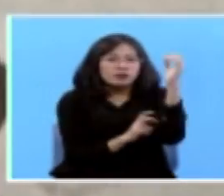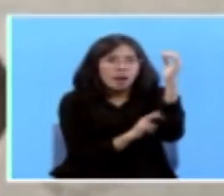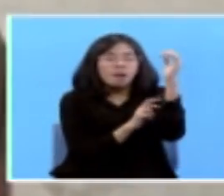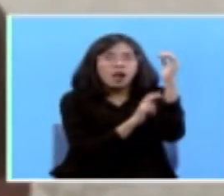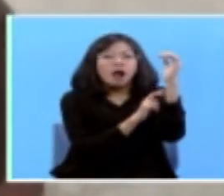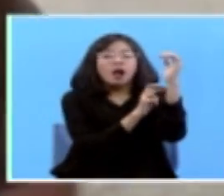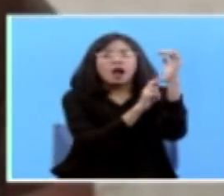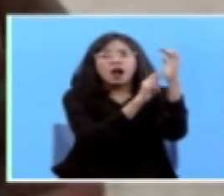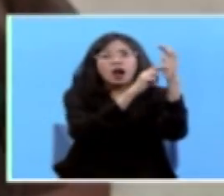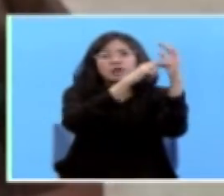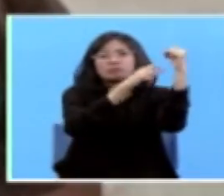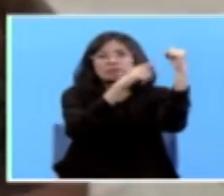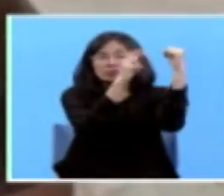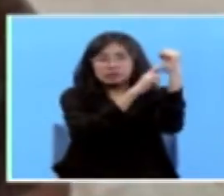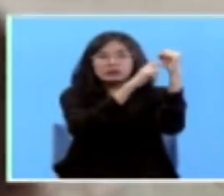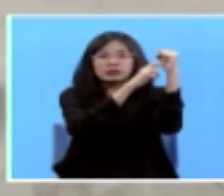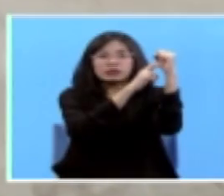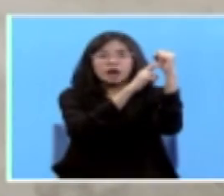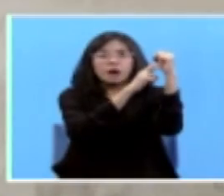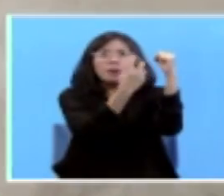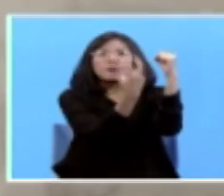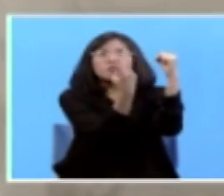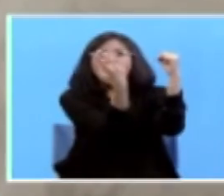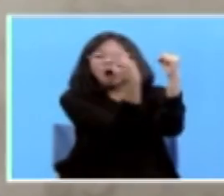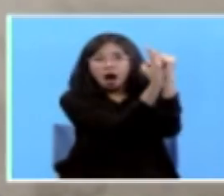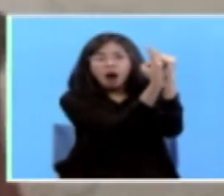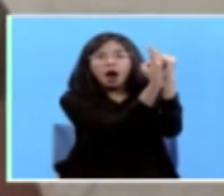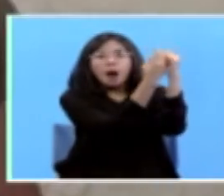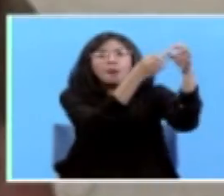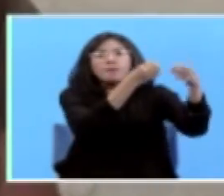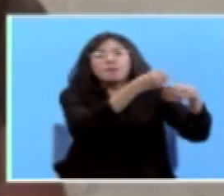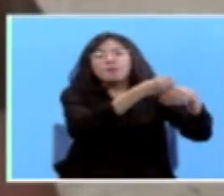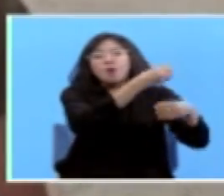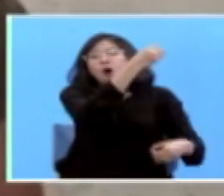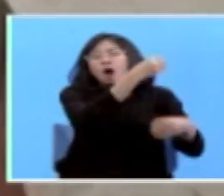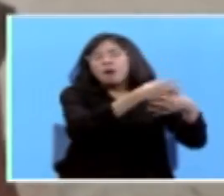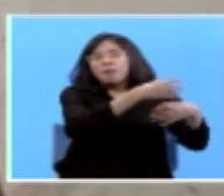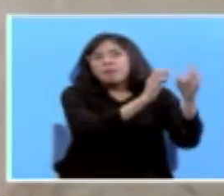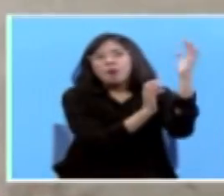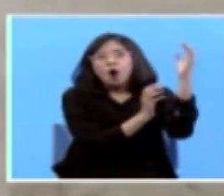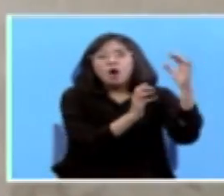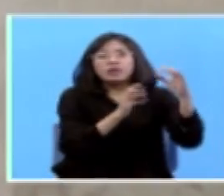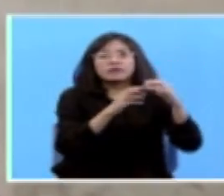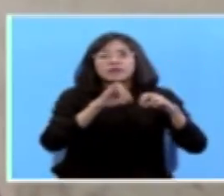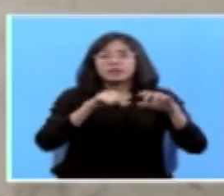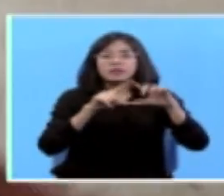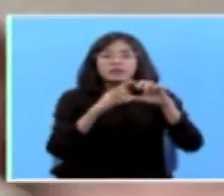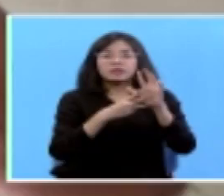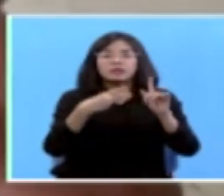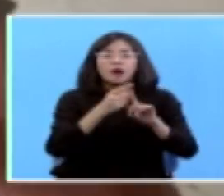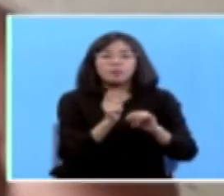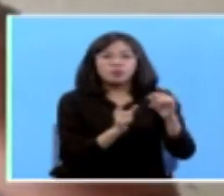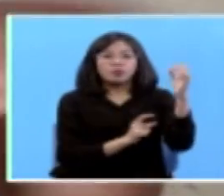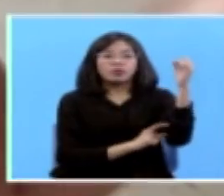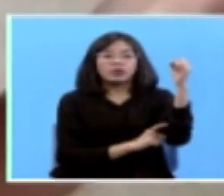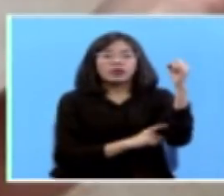Udah agak naik lagi. Terus naik deh ke pohon jambu. Naik ke pohon jambu. Pohon jambu. Berapa orang tuh yang naik ke pohon jambu? Cuma